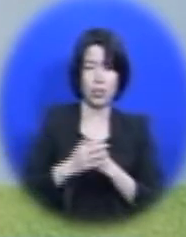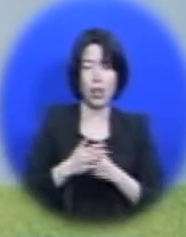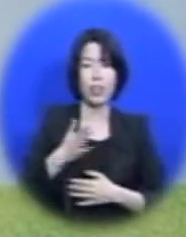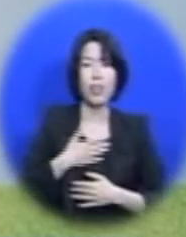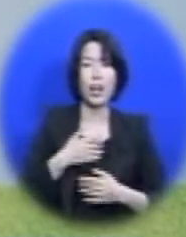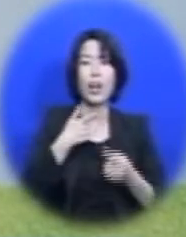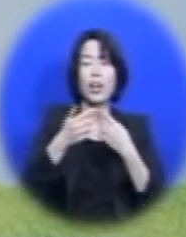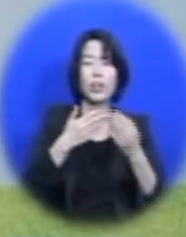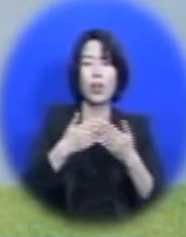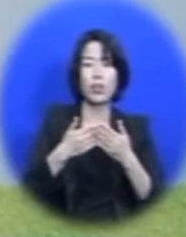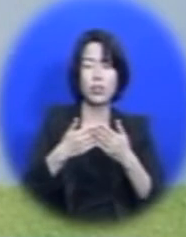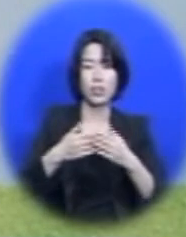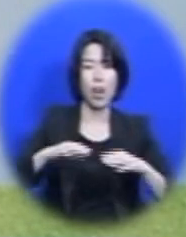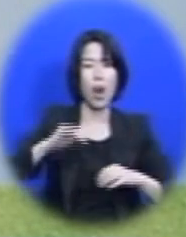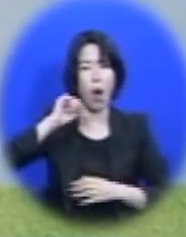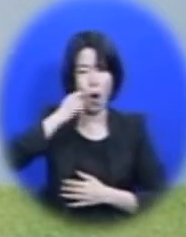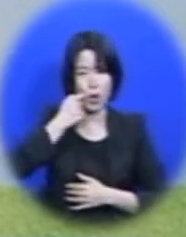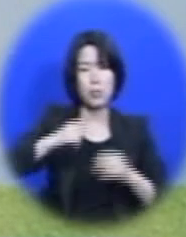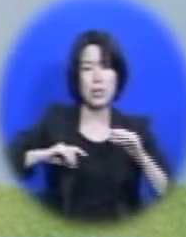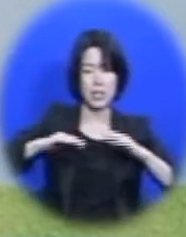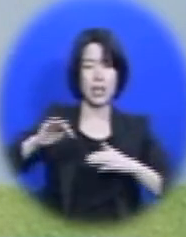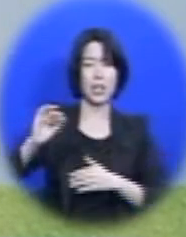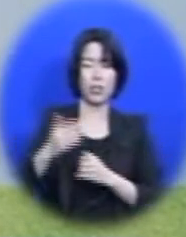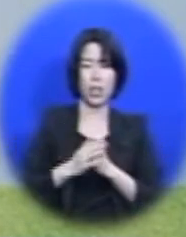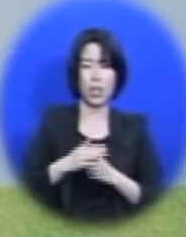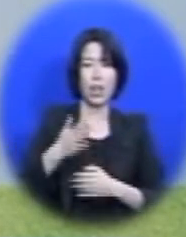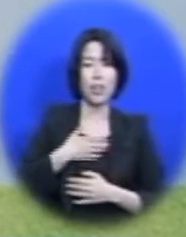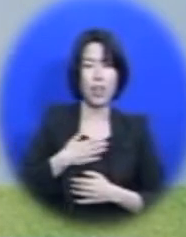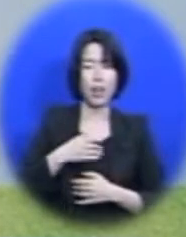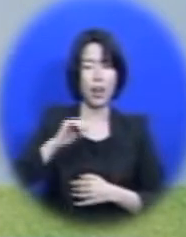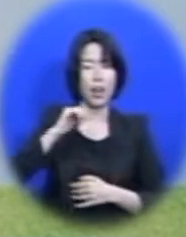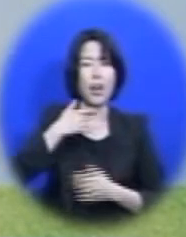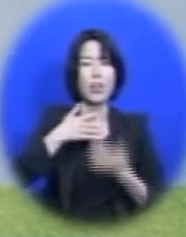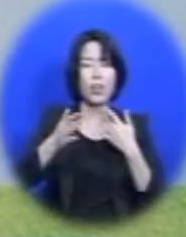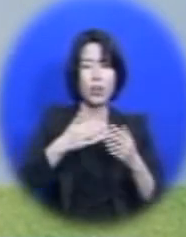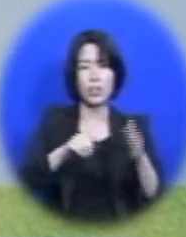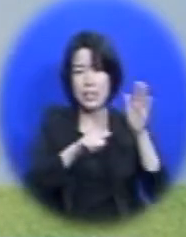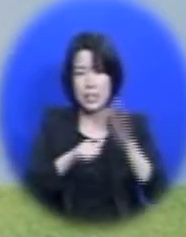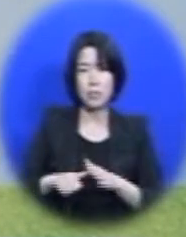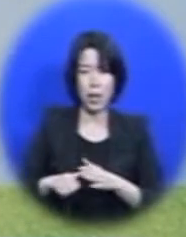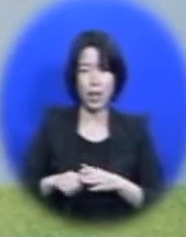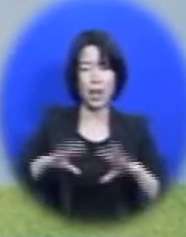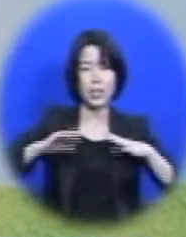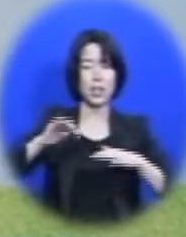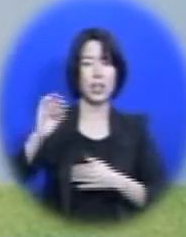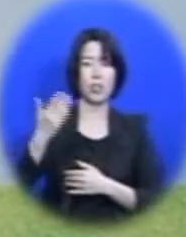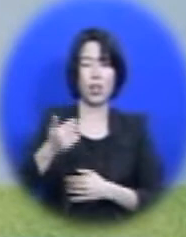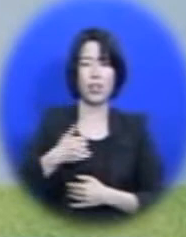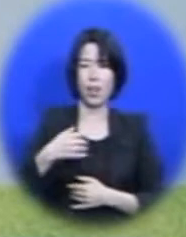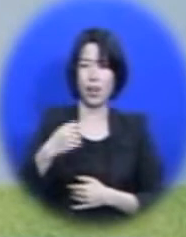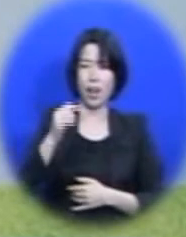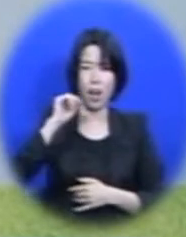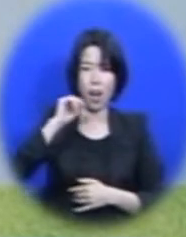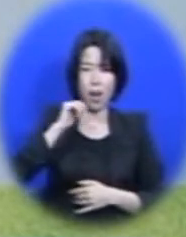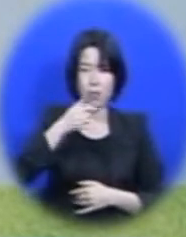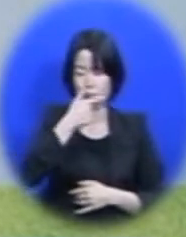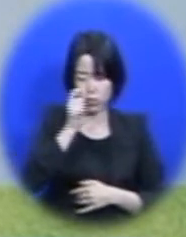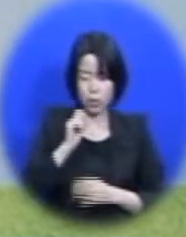어려움이 자랑이 됐어요. 내가 겪은 실패가 자랑이 됐어요. 내가 이렇게 못난 자라는 게 자랑이